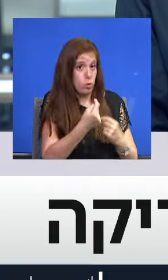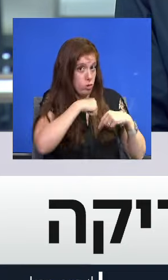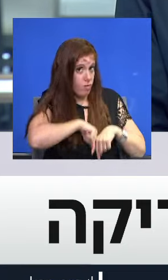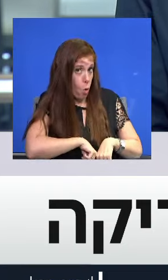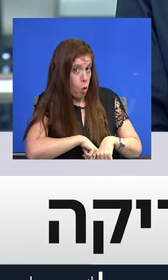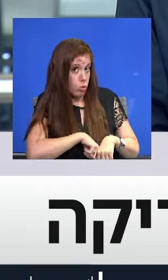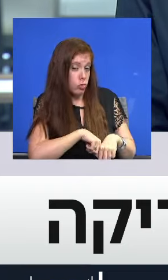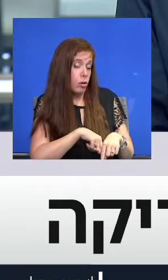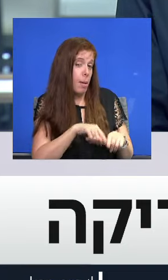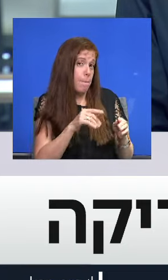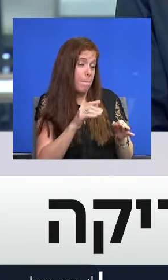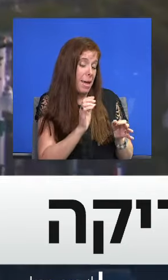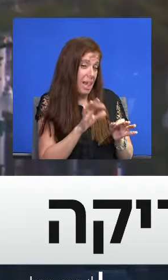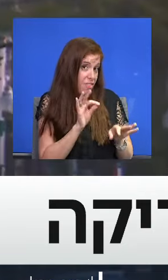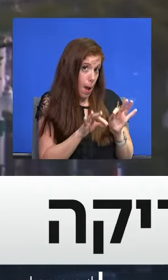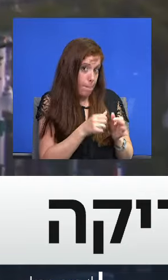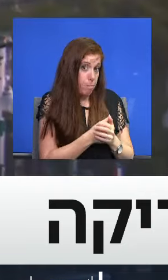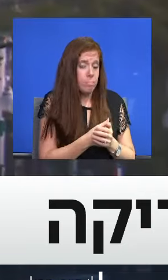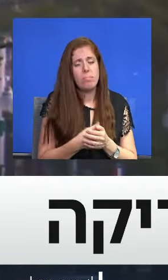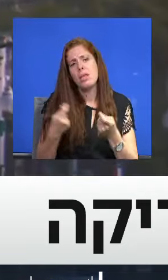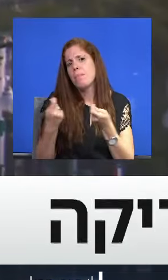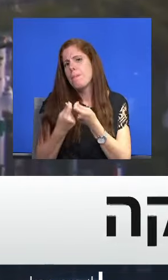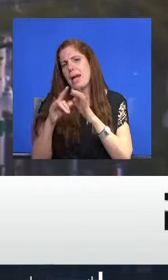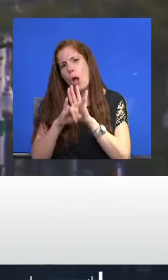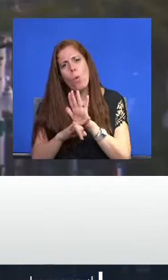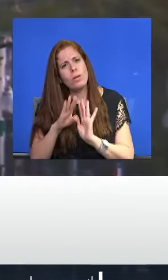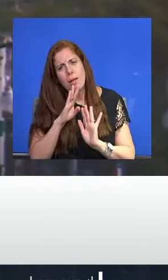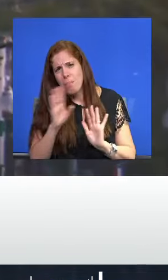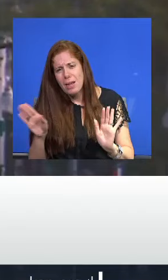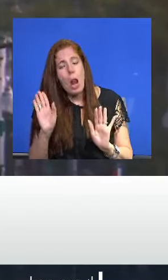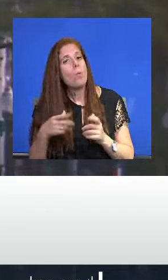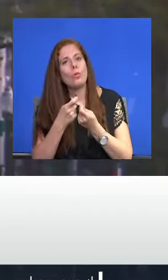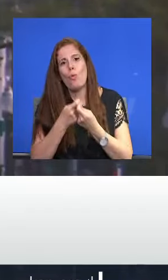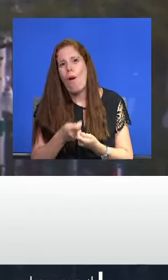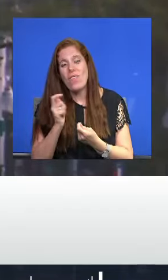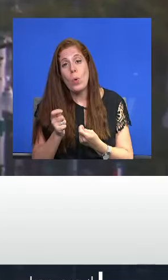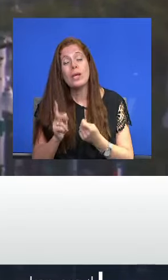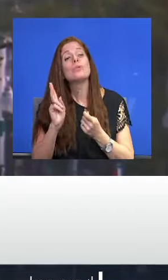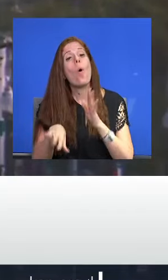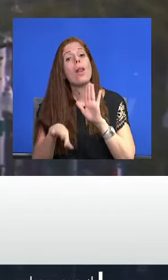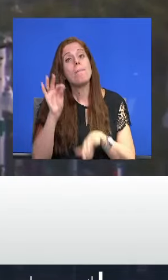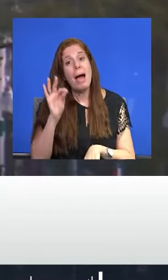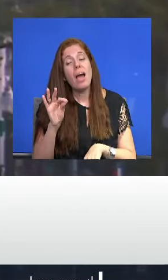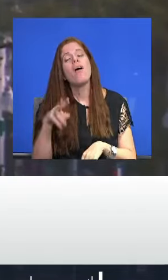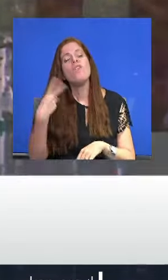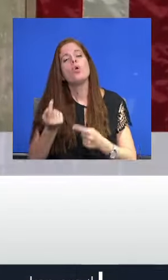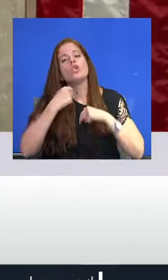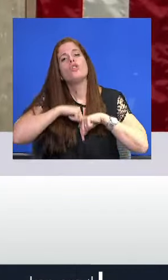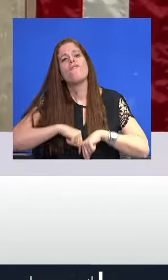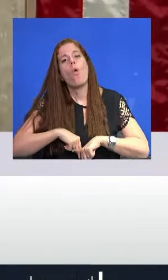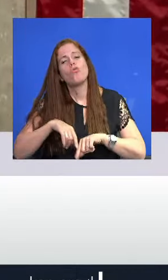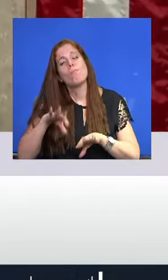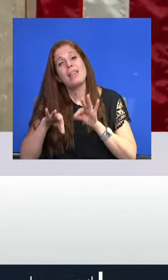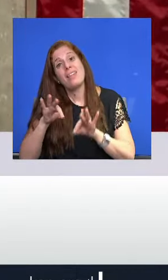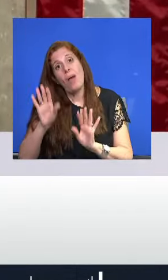אם אחד באופן מפתיע, מבחינה חוקית אין שום בעיה, למרות שהוא לא חבר קונגרס, הוא אכן יכול להיבחר ולשמש כיושב ראש בית הנבחרים.